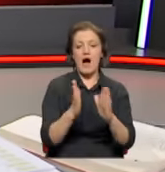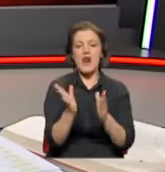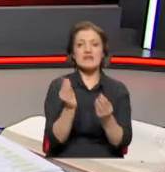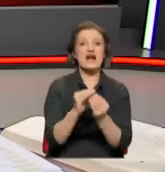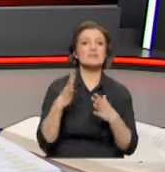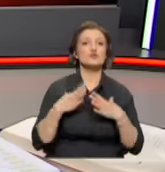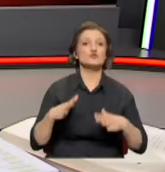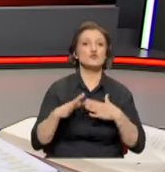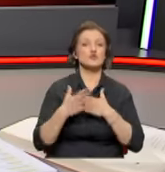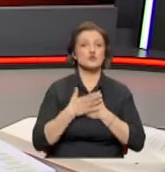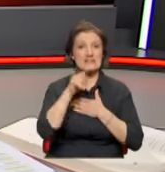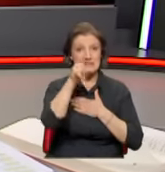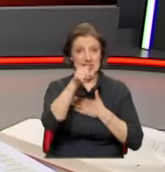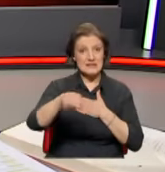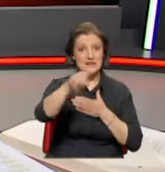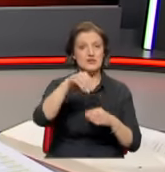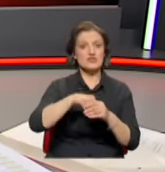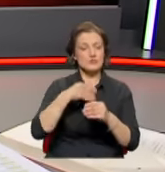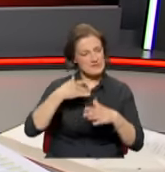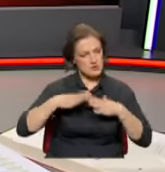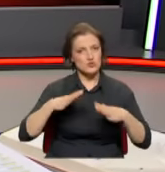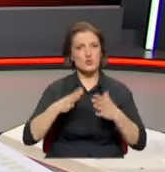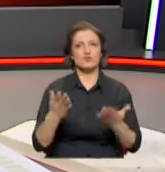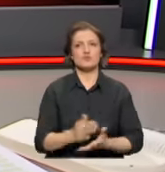talep ediyoruz. Sizin için.